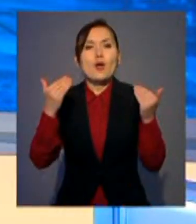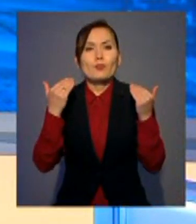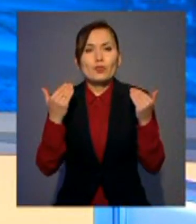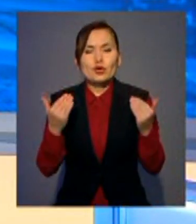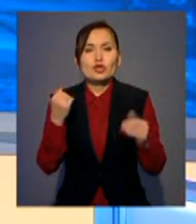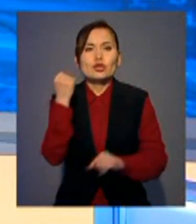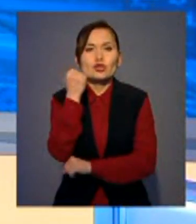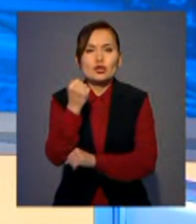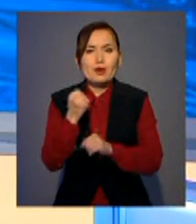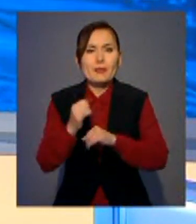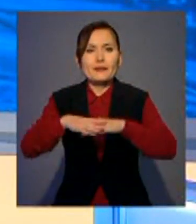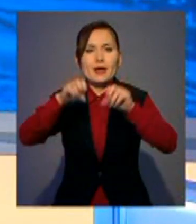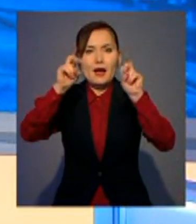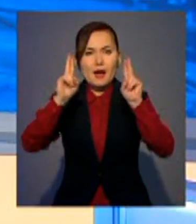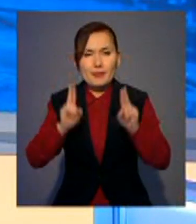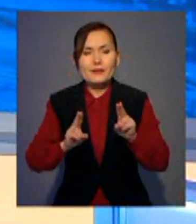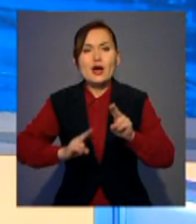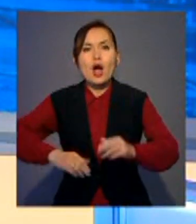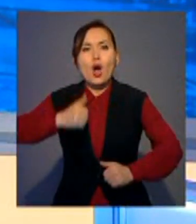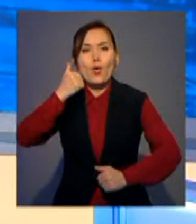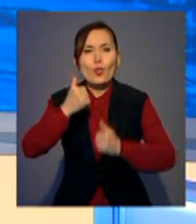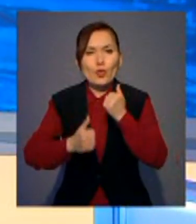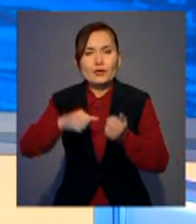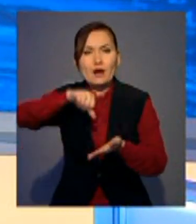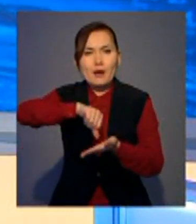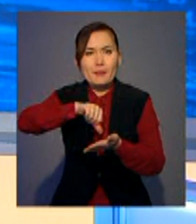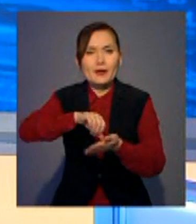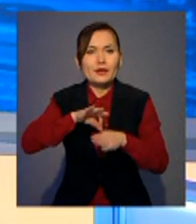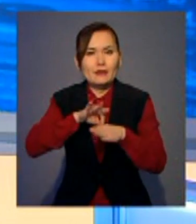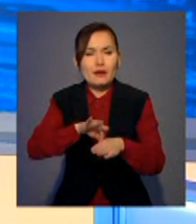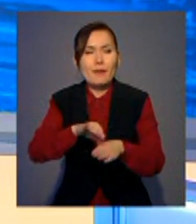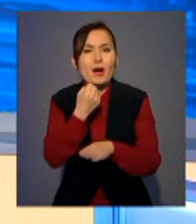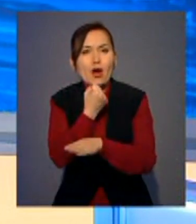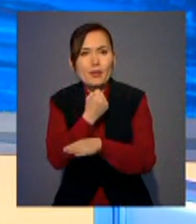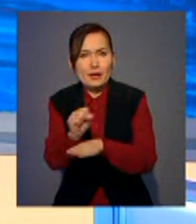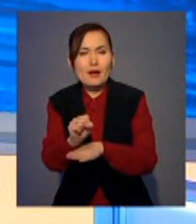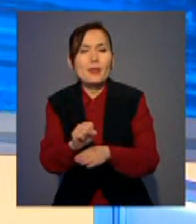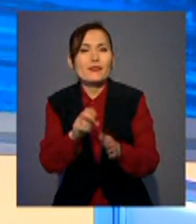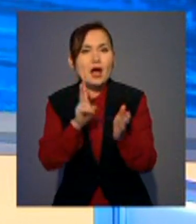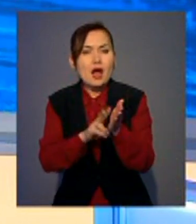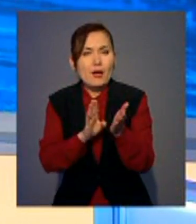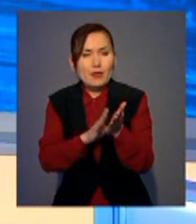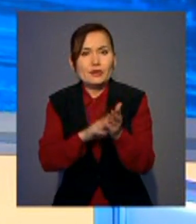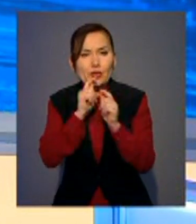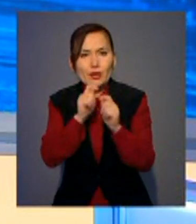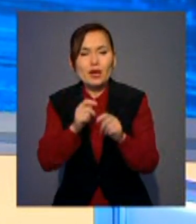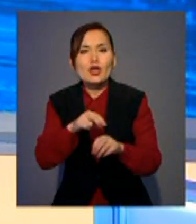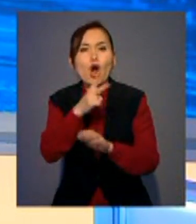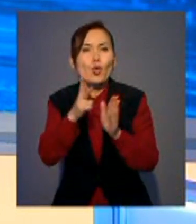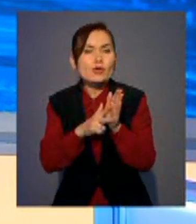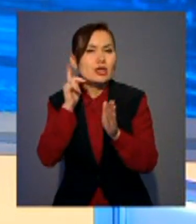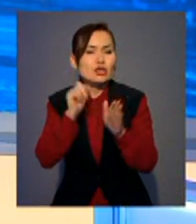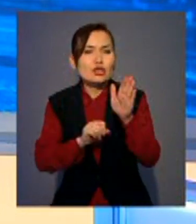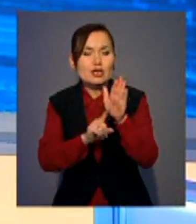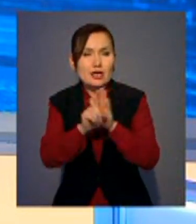Жалғастырамыз. Бүгін жұмысшы мамандықтар арасында өткен World Skills байқауының жеңімпаздары марапатталды. Бәсекеге 18 бен 22 жас